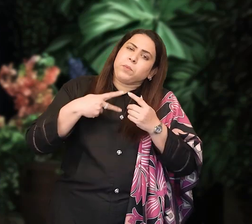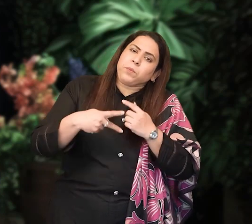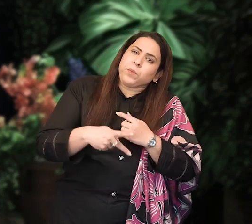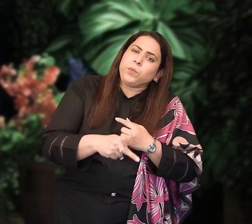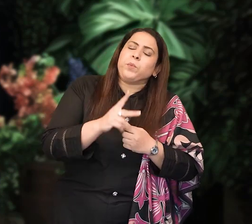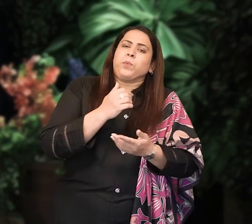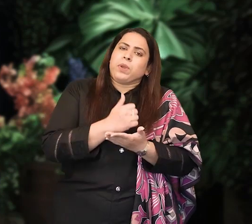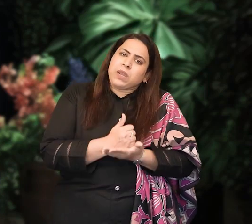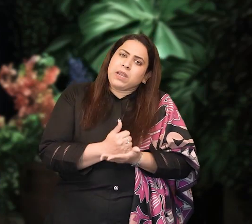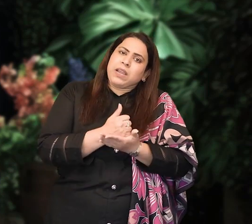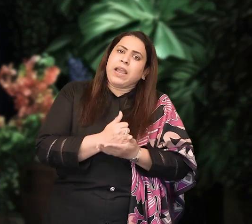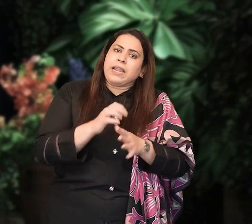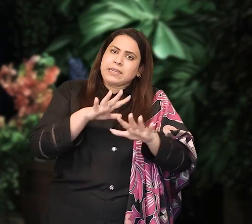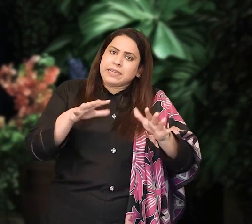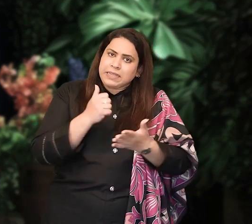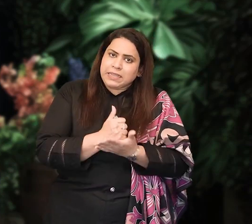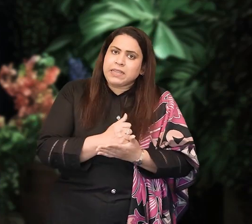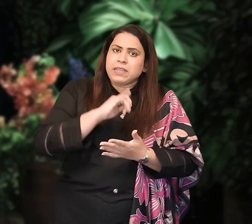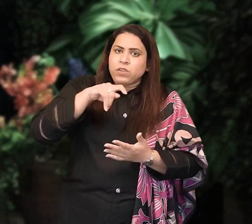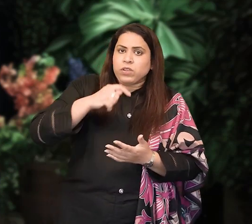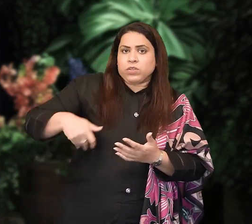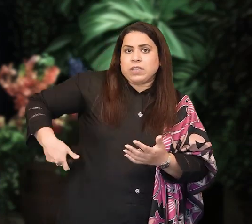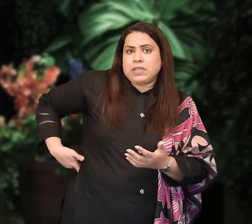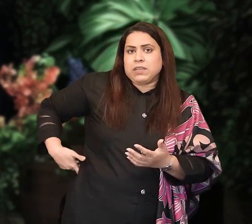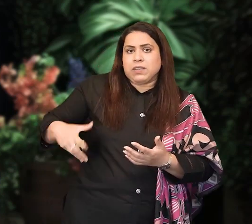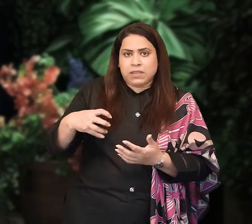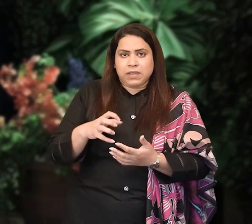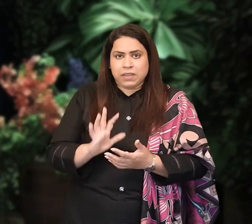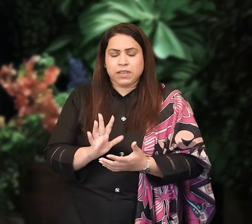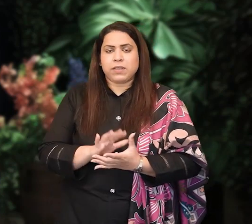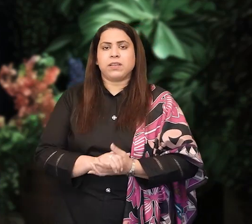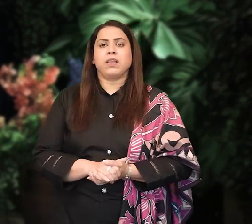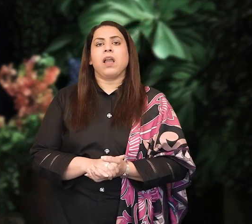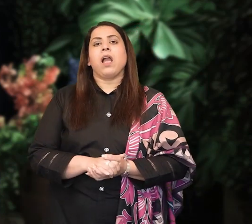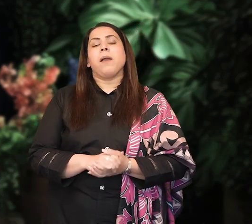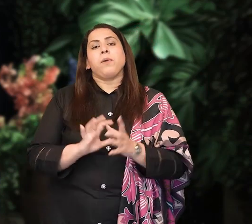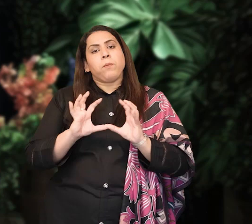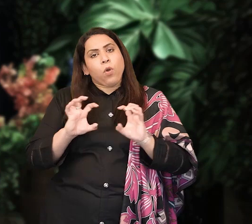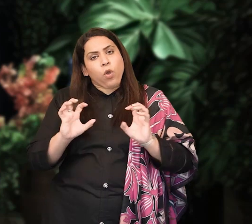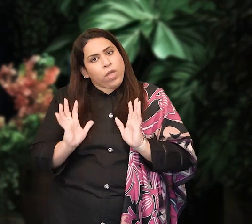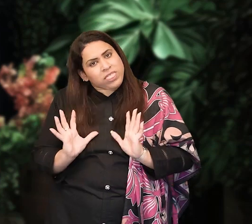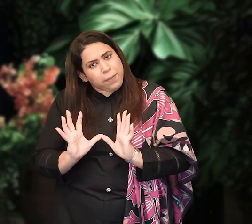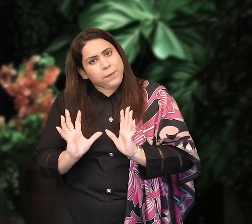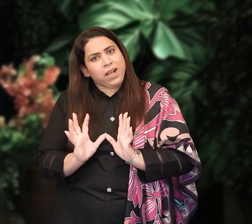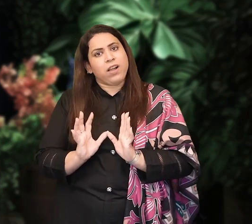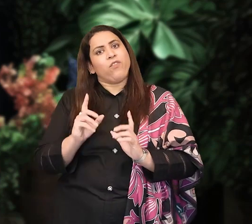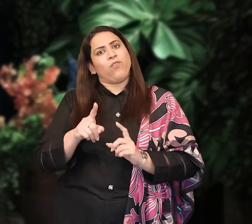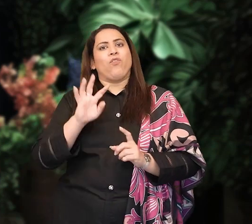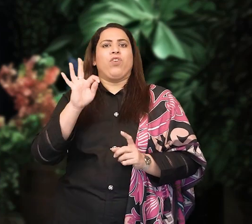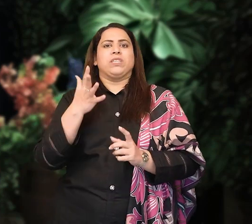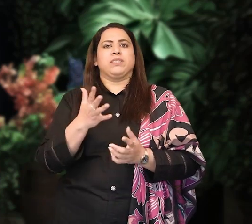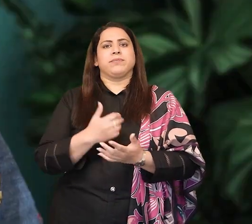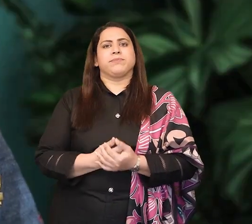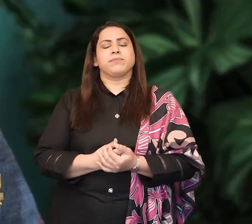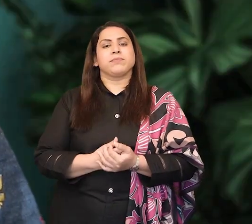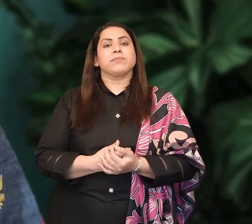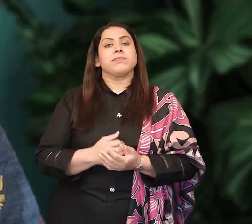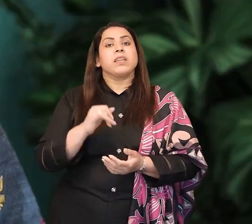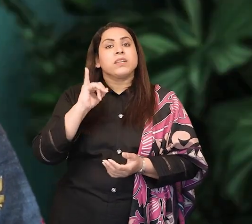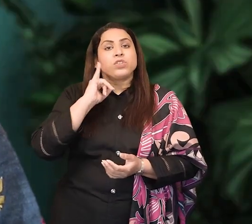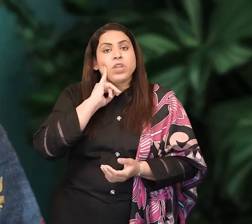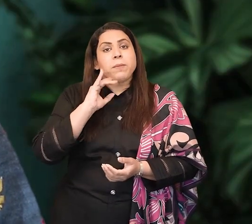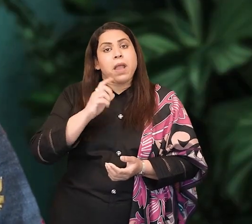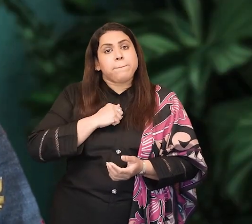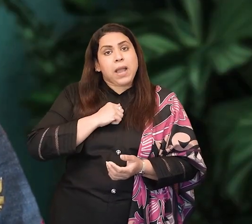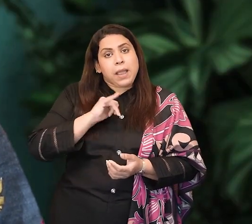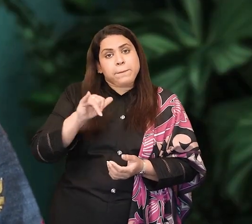प्रोलॉन्ग स्टैंडिंग, जो भी ऐसी पोजीशन जो आपकी शियाटिक नर्व पे कंप्रेशन डाले, आपके मोहरों को दबाए, वो शियाटिका कॉज कर सकती है। जब हमारे पास